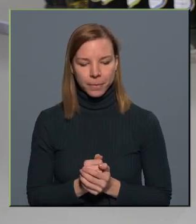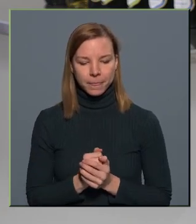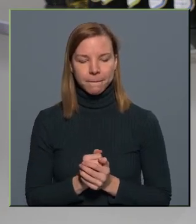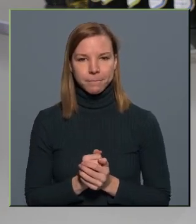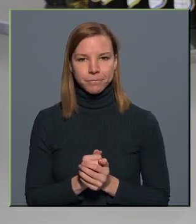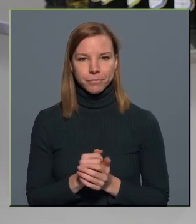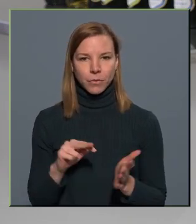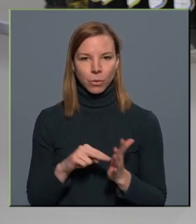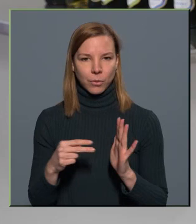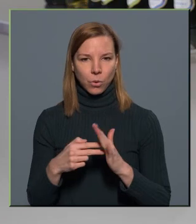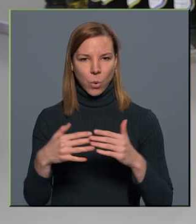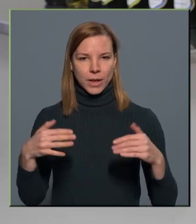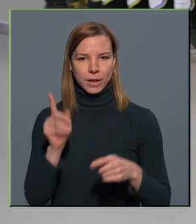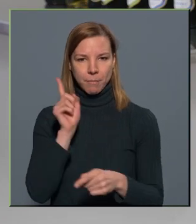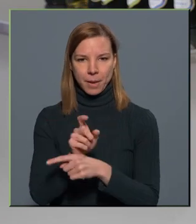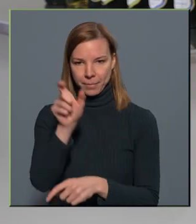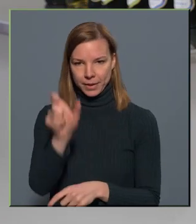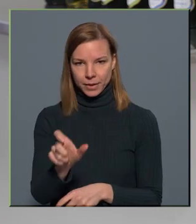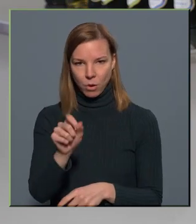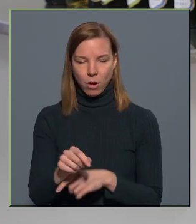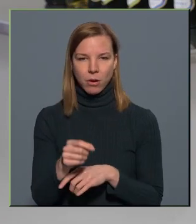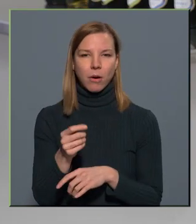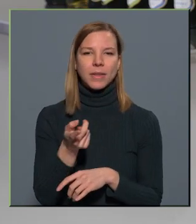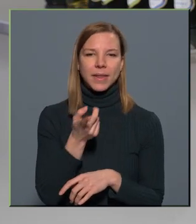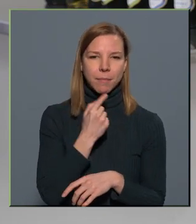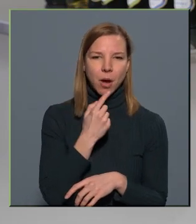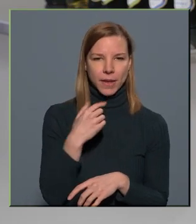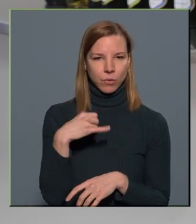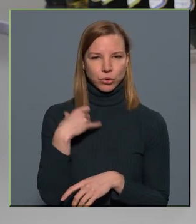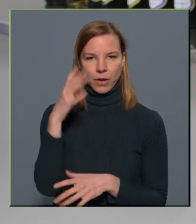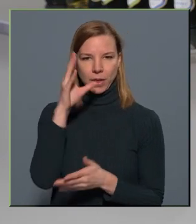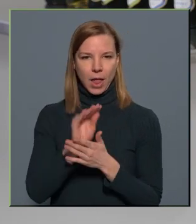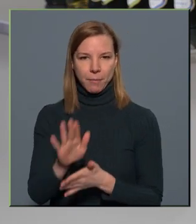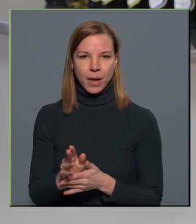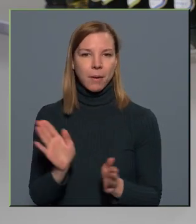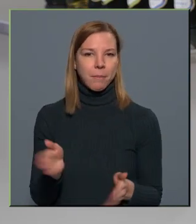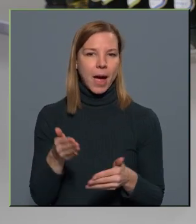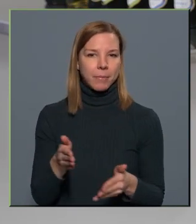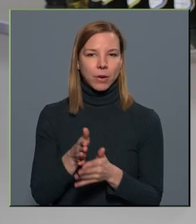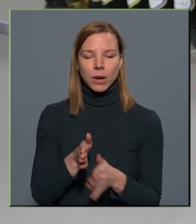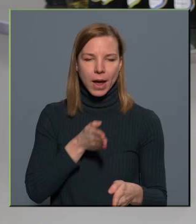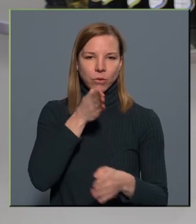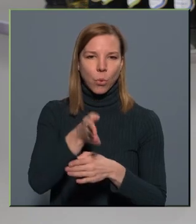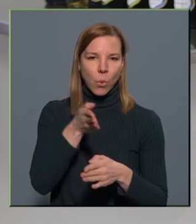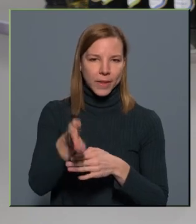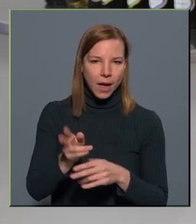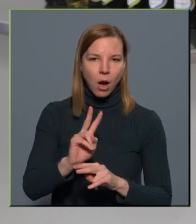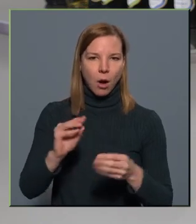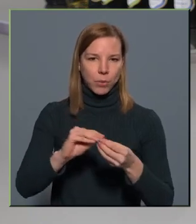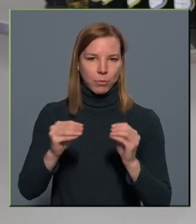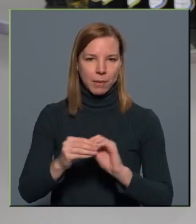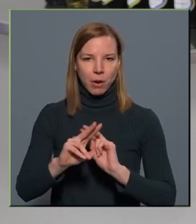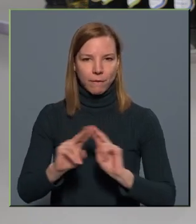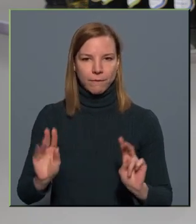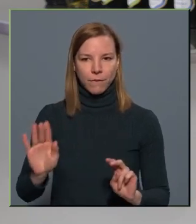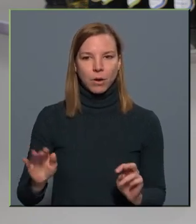körzeti megbízottat, egy nagyon szimpatikus fiatalember, és bármikor lehet majd őt keresni bármivel, hogyha probléma van. És a